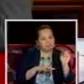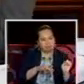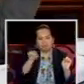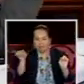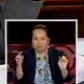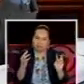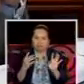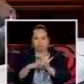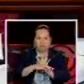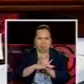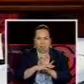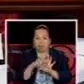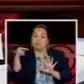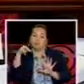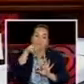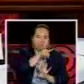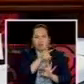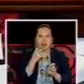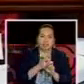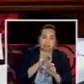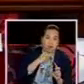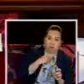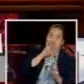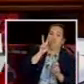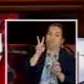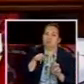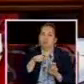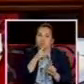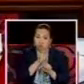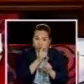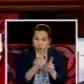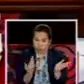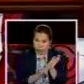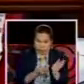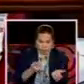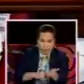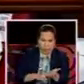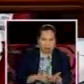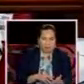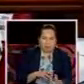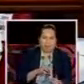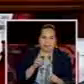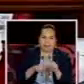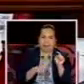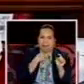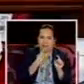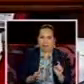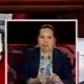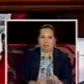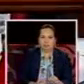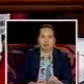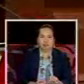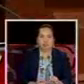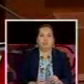likod, may sumisilip. So kung sasabihin mong actual na nakita kong pumipirma, hindi ho. How